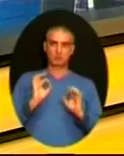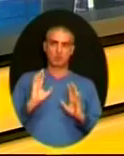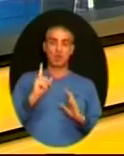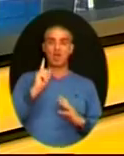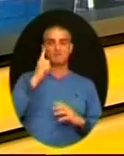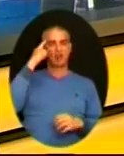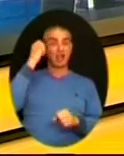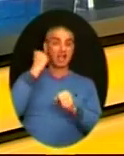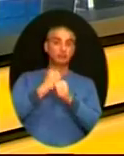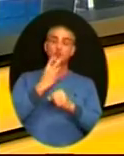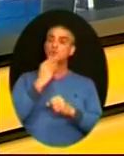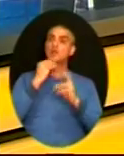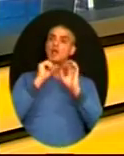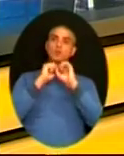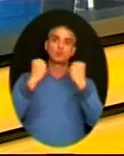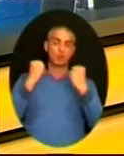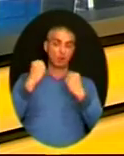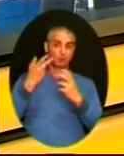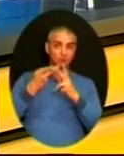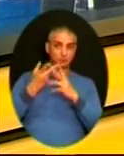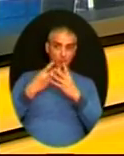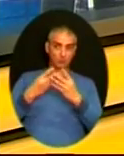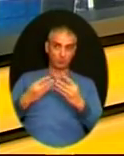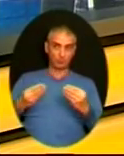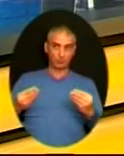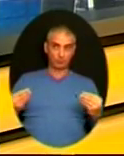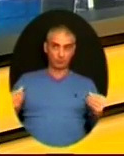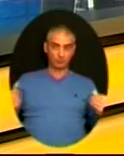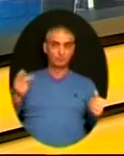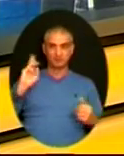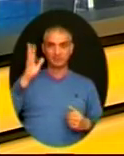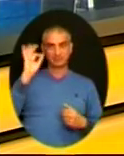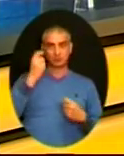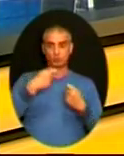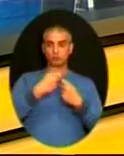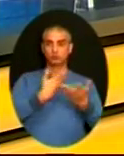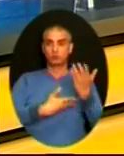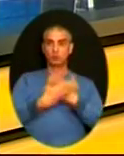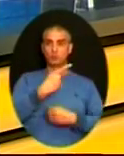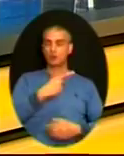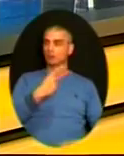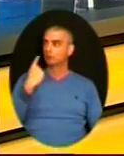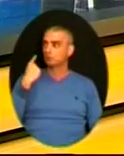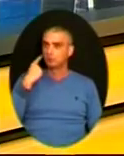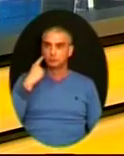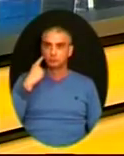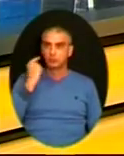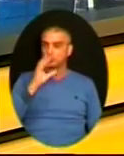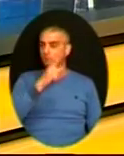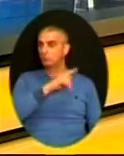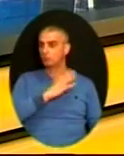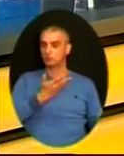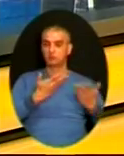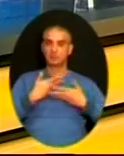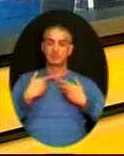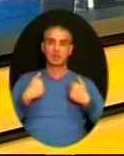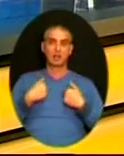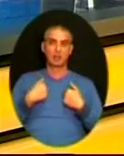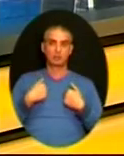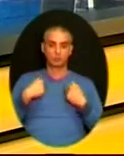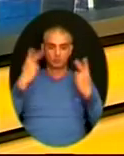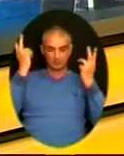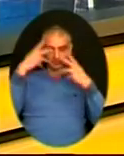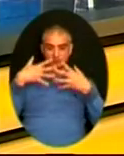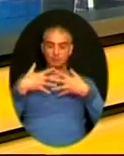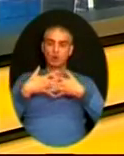אבל הקשנות של יהדות התורה תלך ותפוג עם הזמן, ויש סיכוי לשיתוף פעולה? תשמע, אם הוא יביא לנו